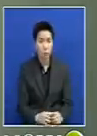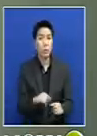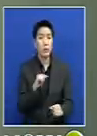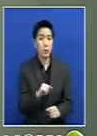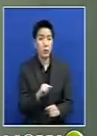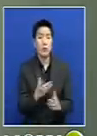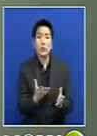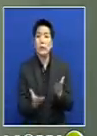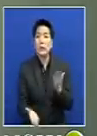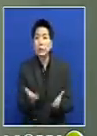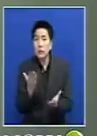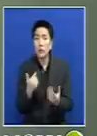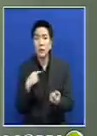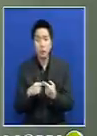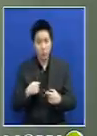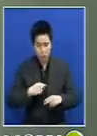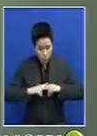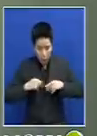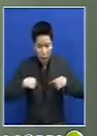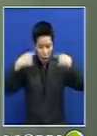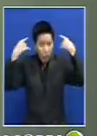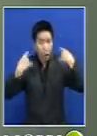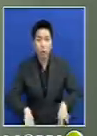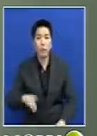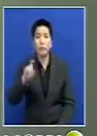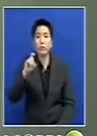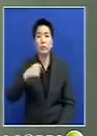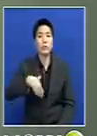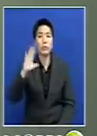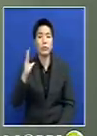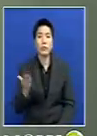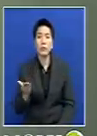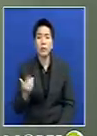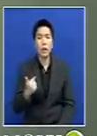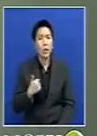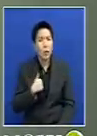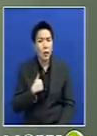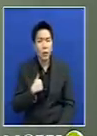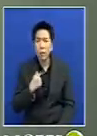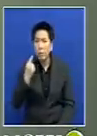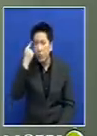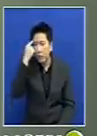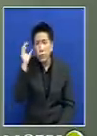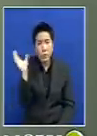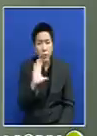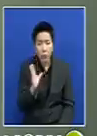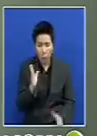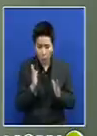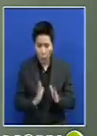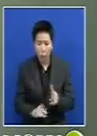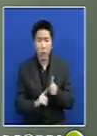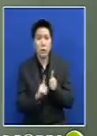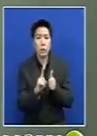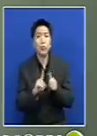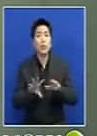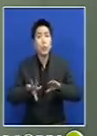ม้แต่การใช้การพลีชีพนะครับที่ไม่เราไม่สามารถที่จะคาดได้ว่าคนคนนึงเนี่ย